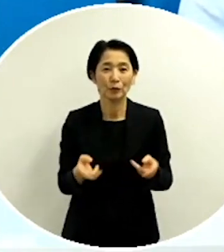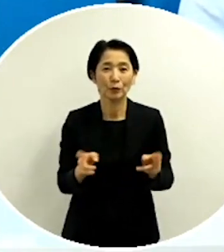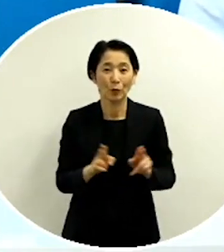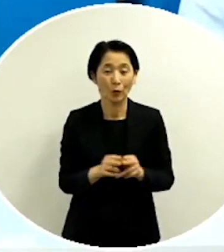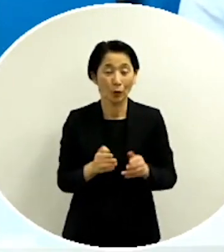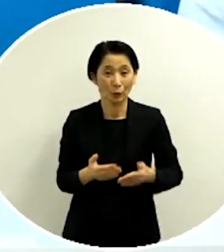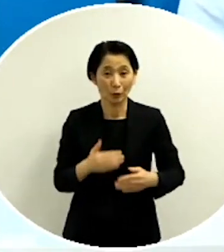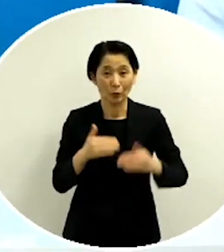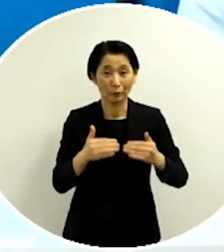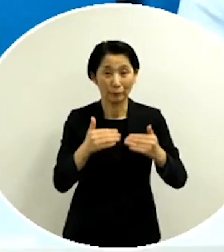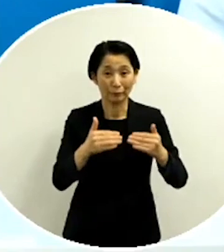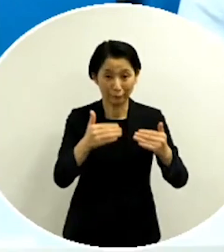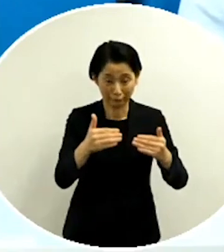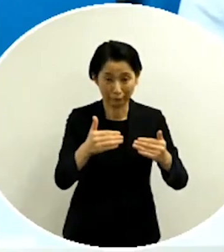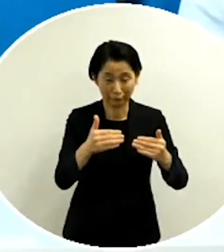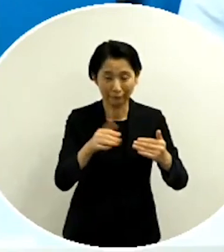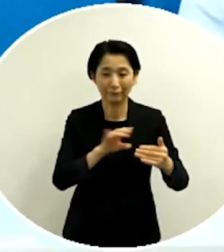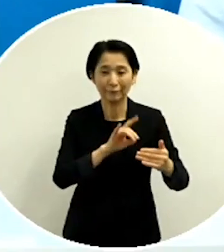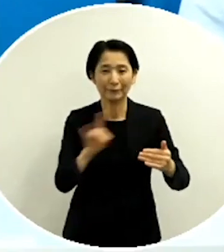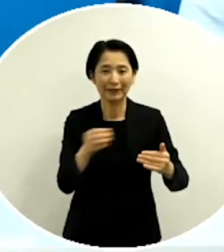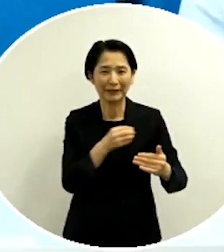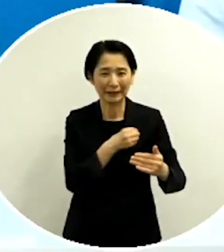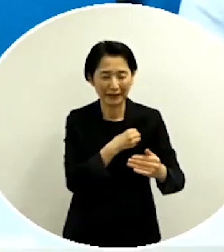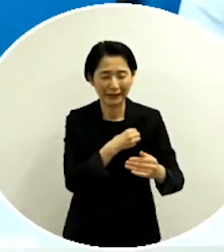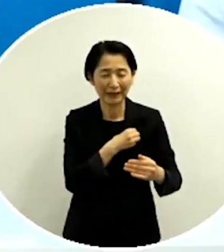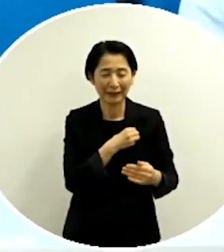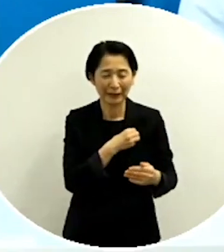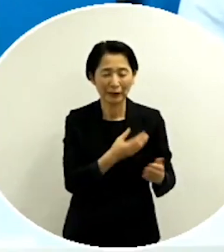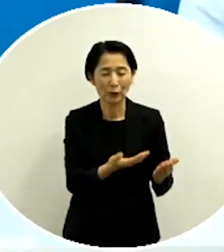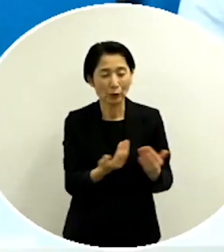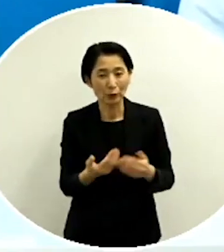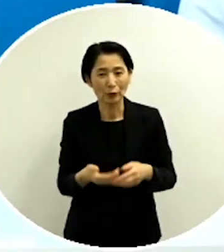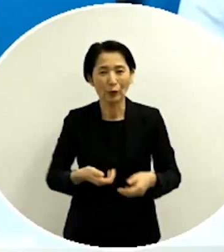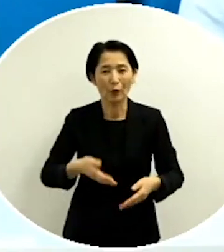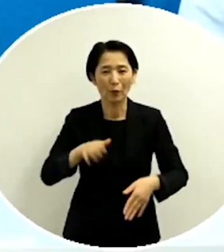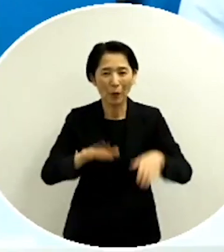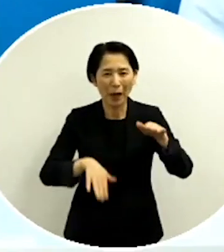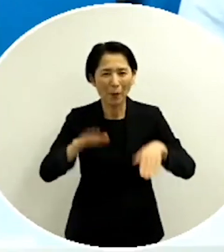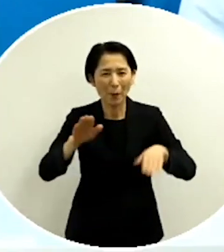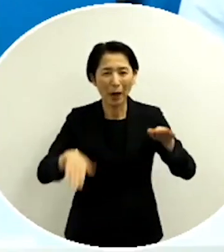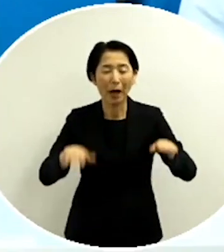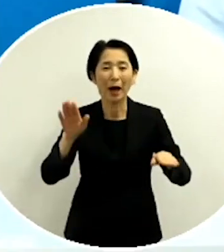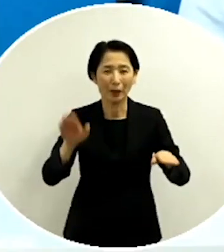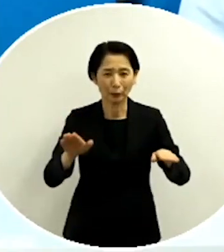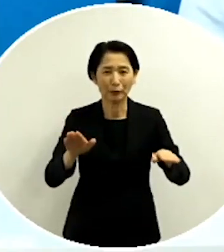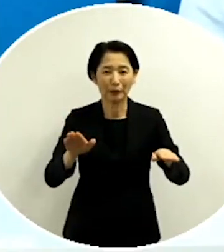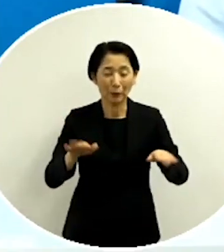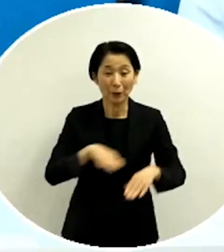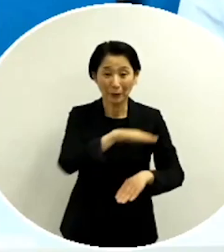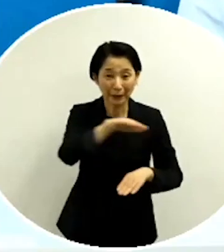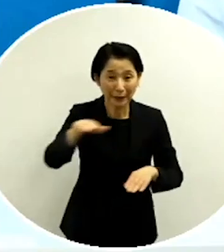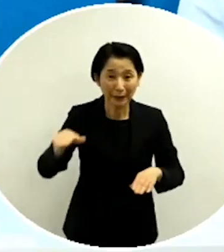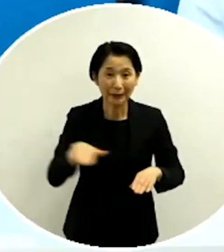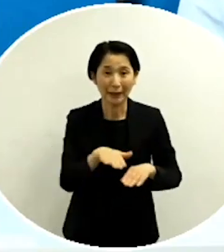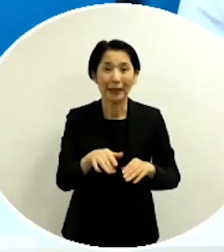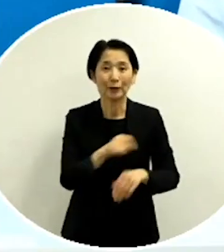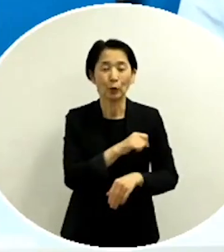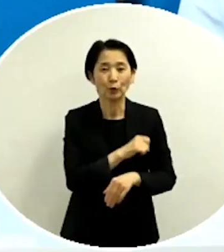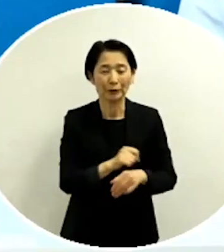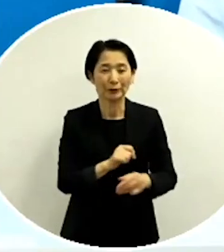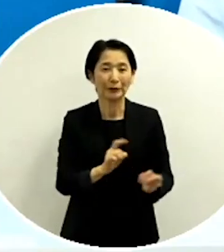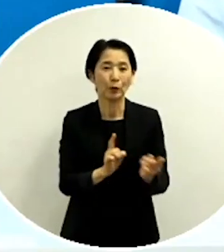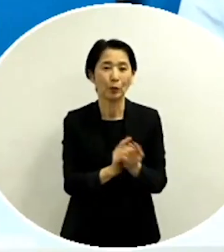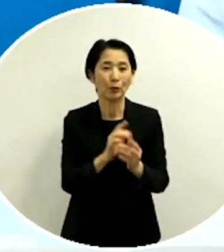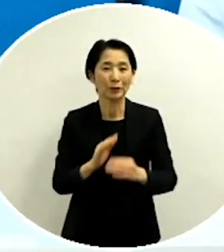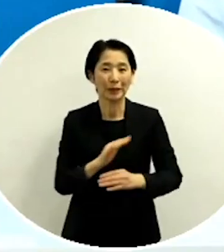はずの議員たちの乳頭のタイミングだとかばらつきはありますけれどみんなやはりですね僕は特に大阪さんと